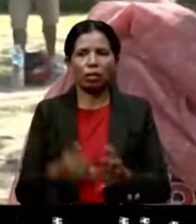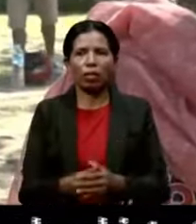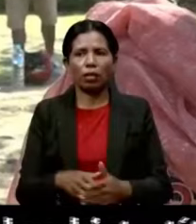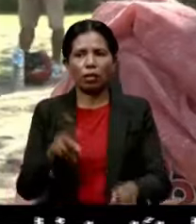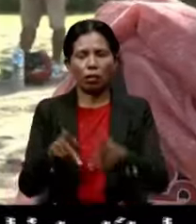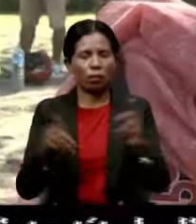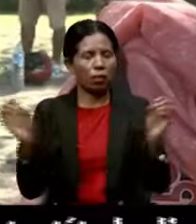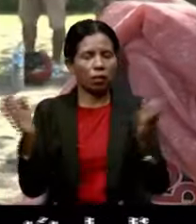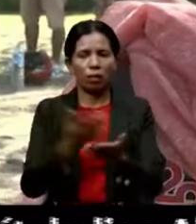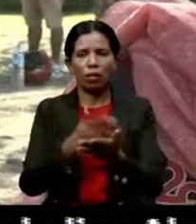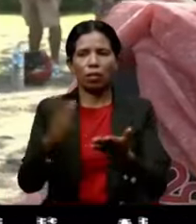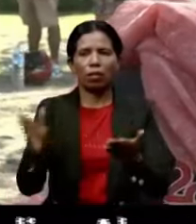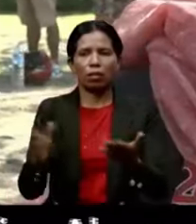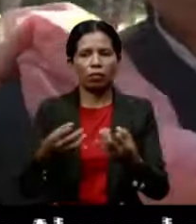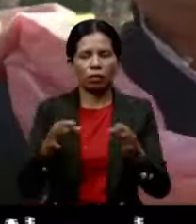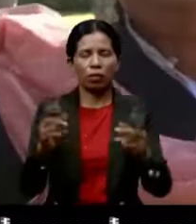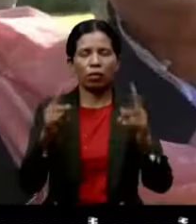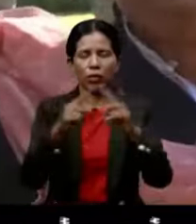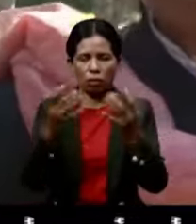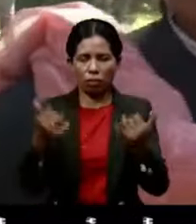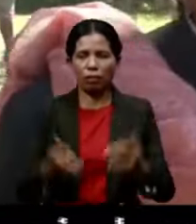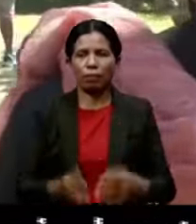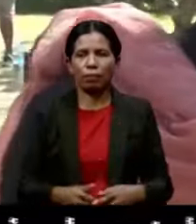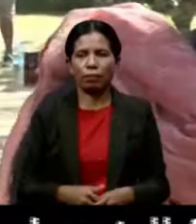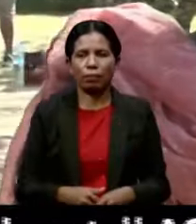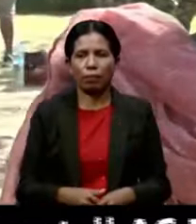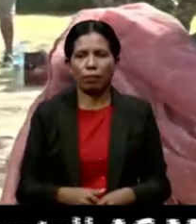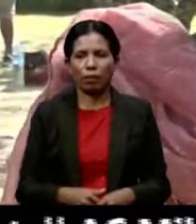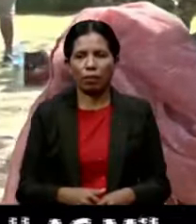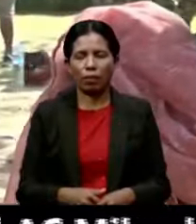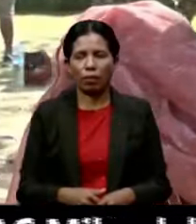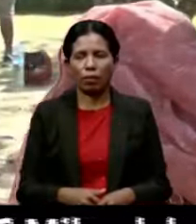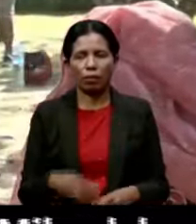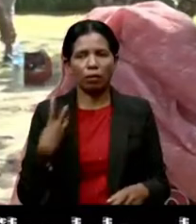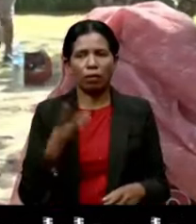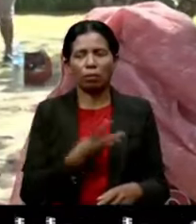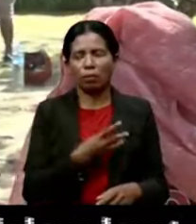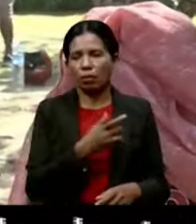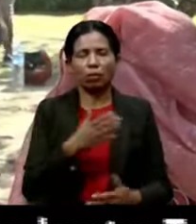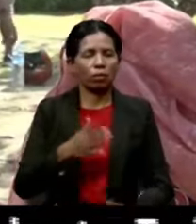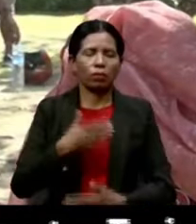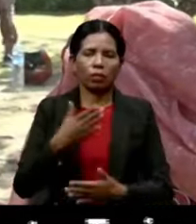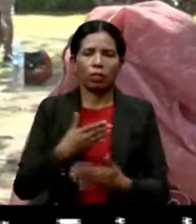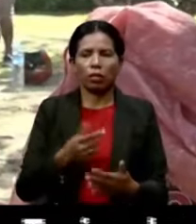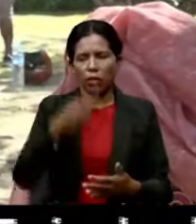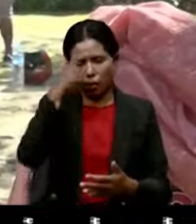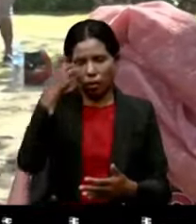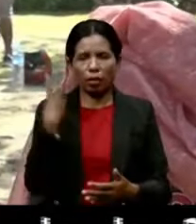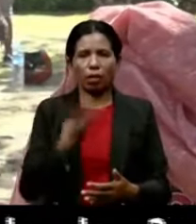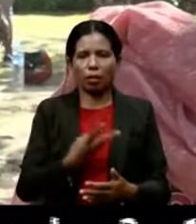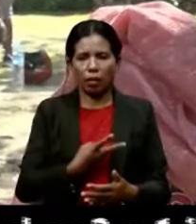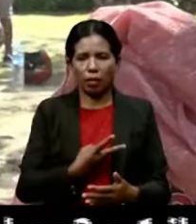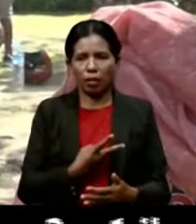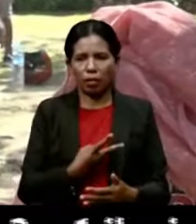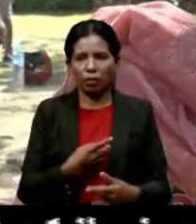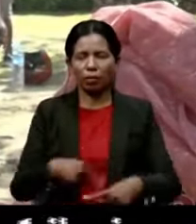ema lahola toma kela to agora sein am sira contenti tamba ami atu